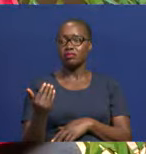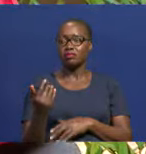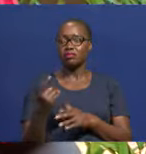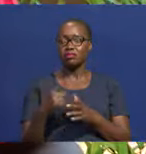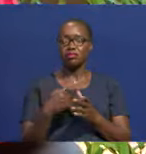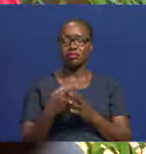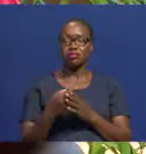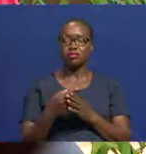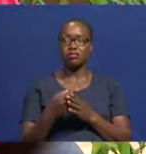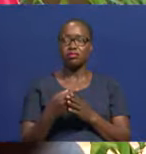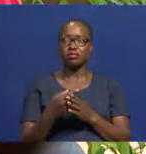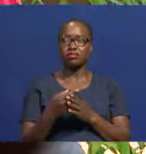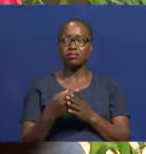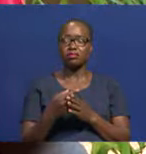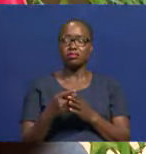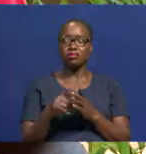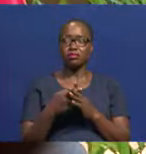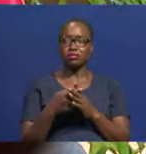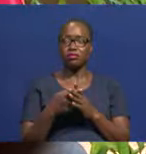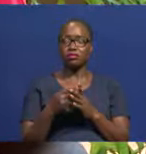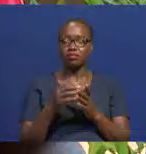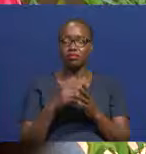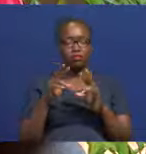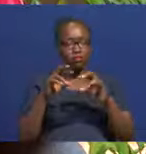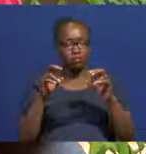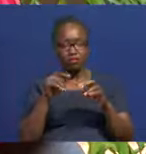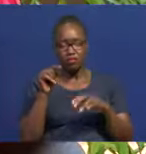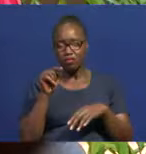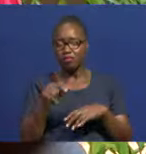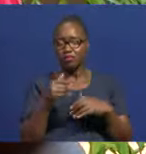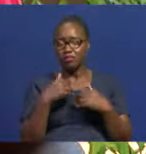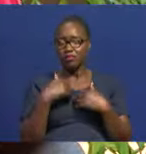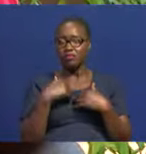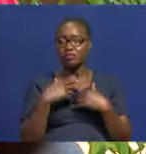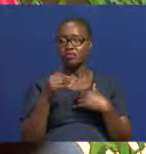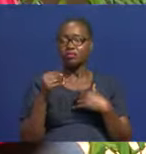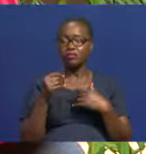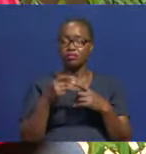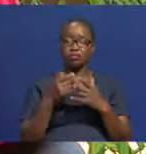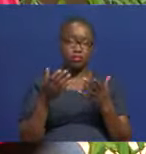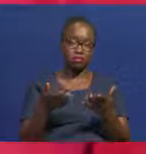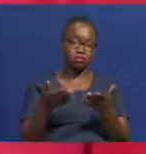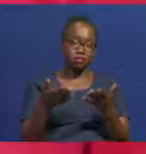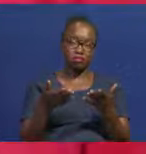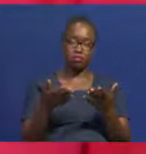Alafu sasa ndio mnaanza. Na kuna checkpoints. Mnaenda kama hapa